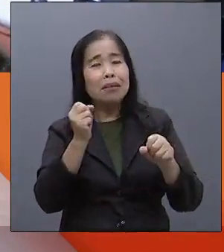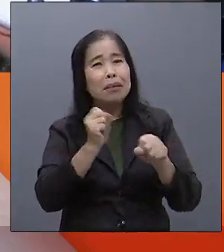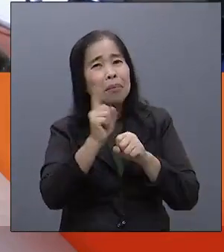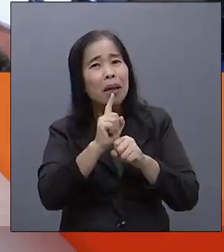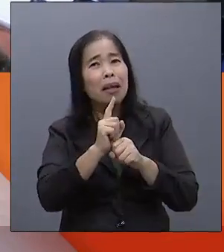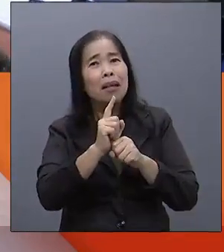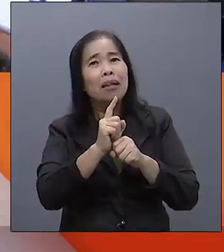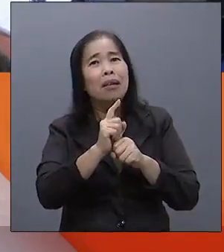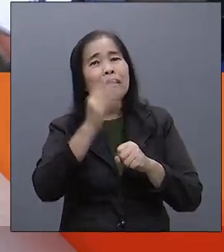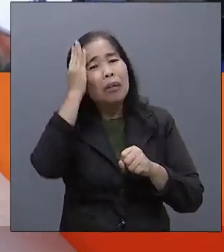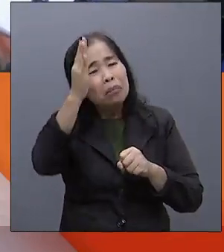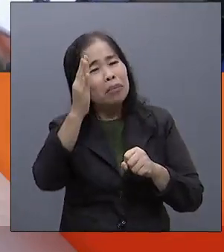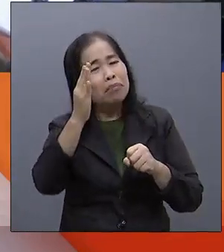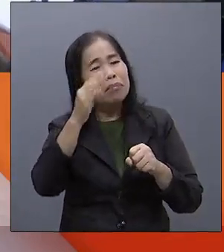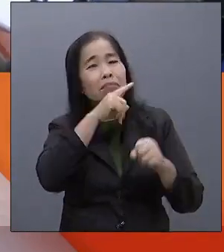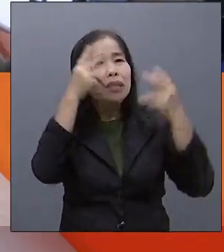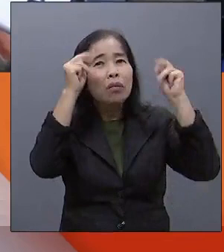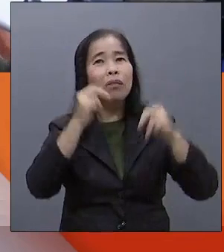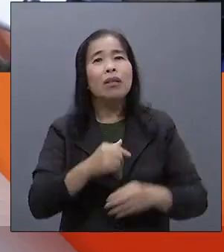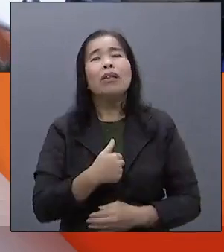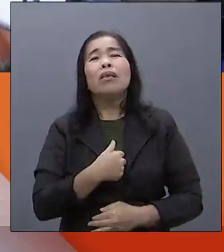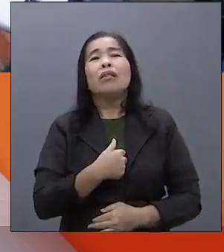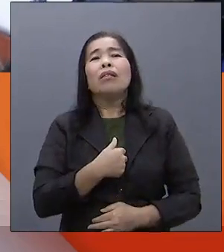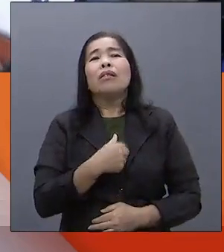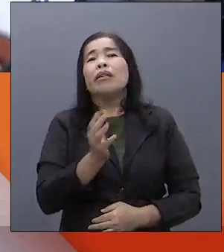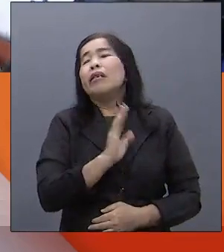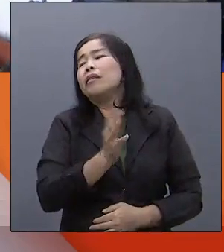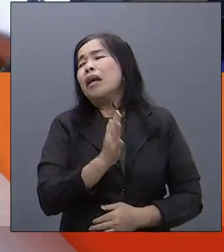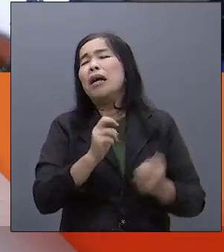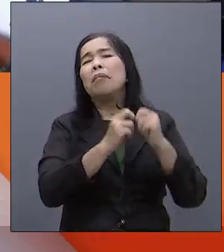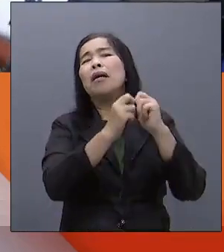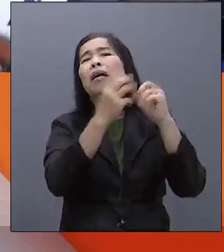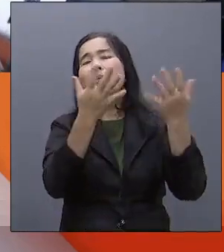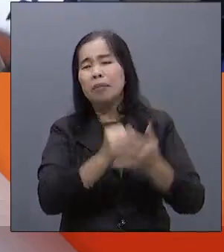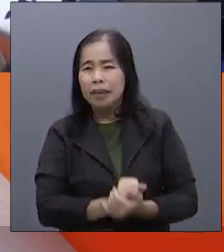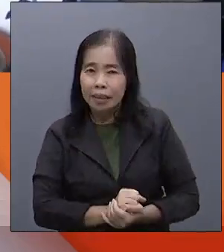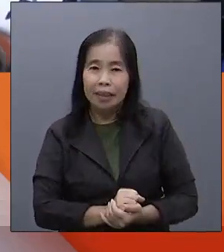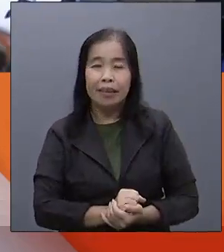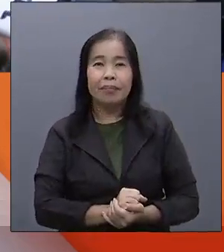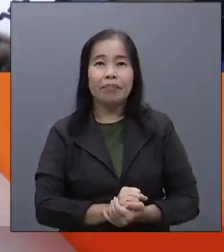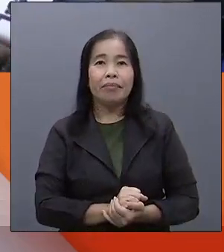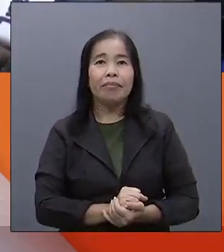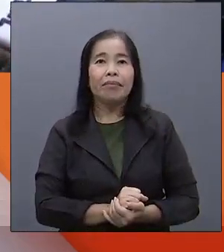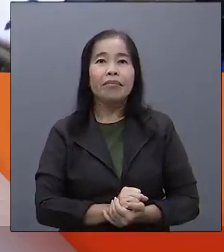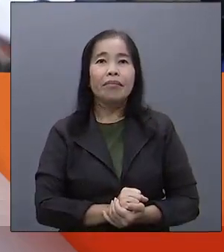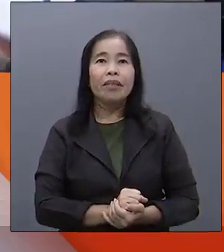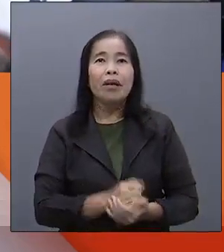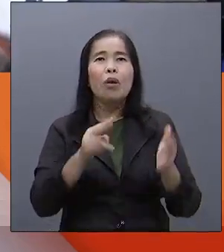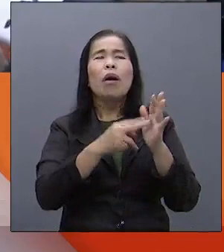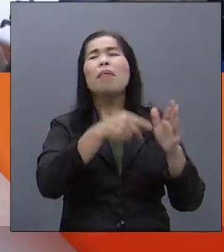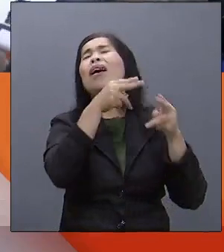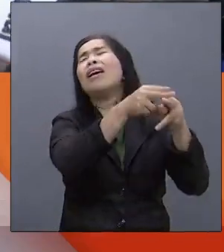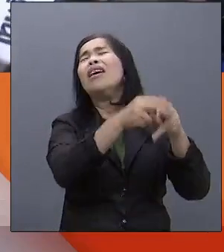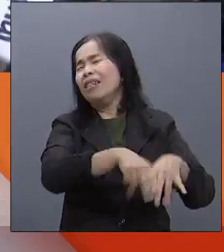ประเทศมันจะติดล็อกติดลมหรือเปล่าคะ ไม่ติดผมเรียนแล้วไม่ติดนะฮะก็ไปรวบรวมกันให้ได้สิ